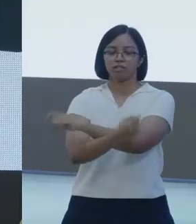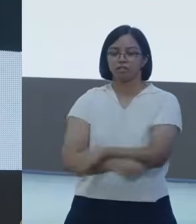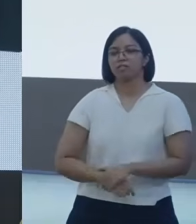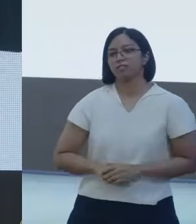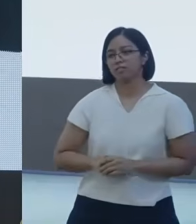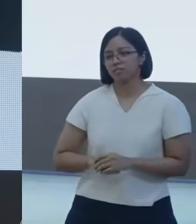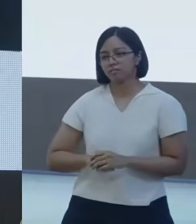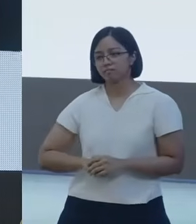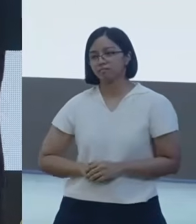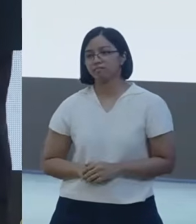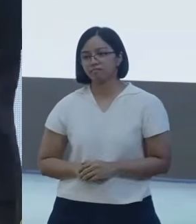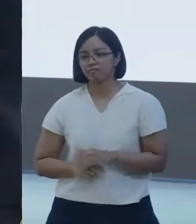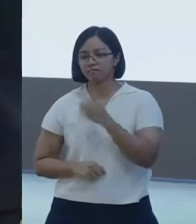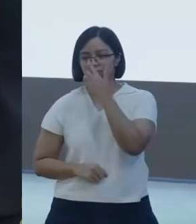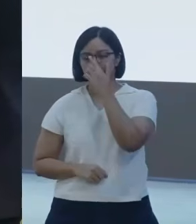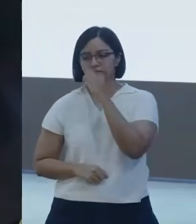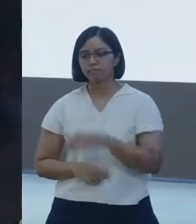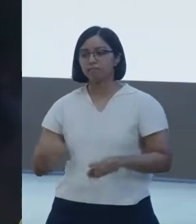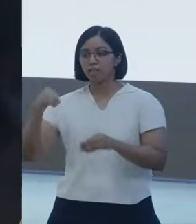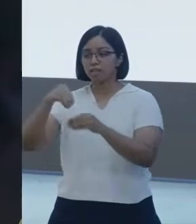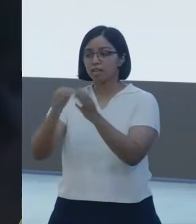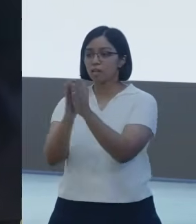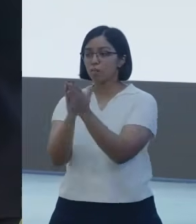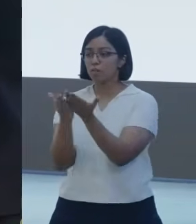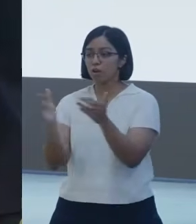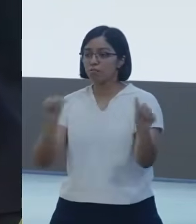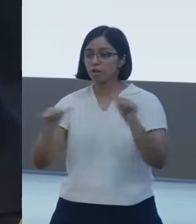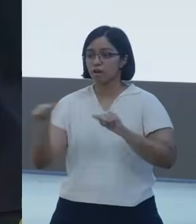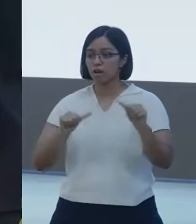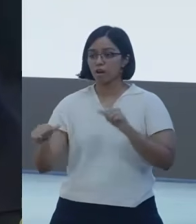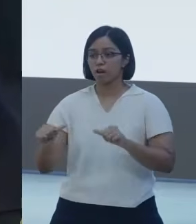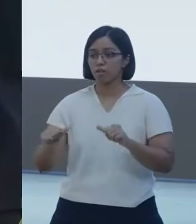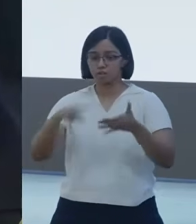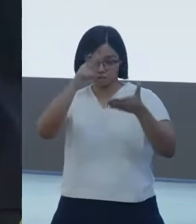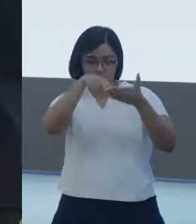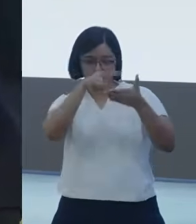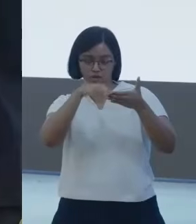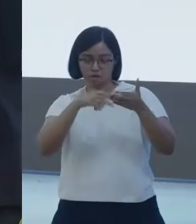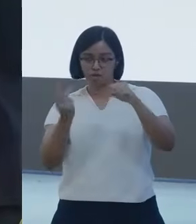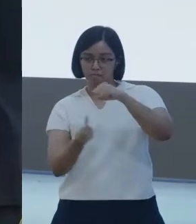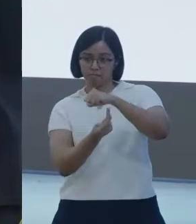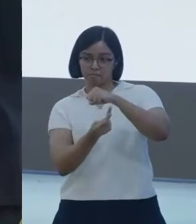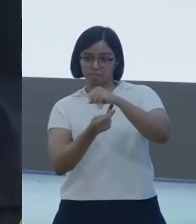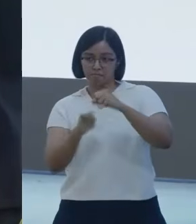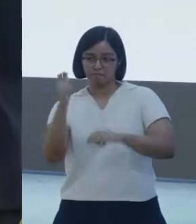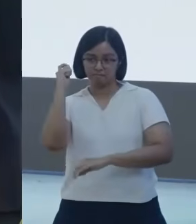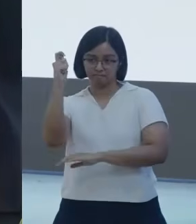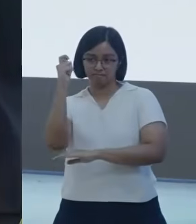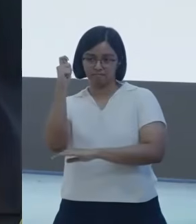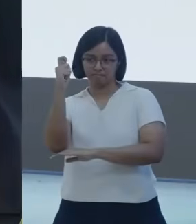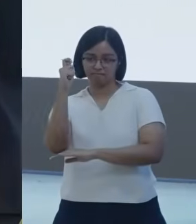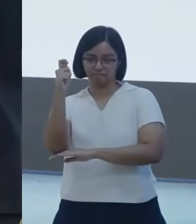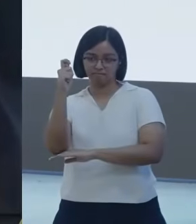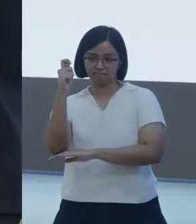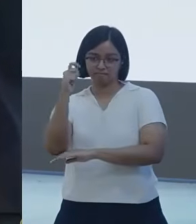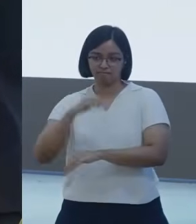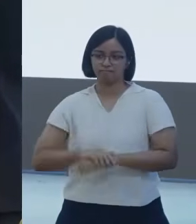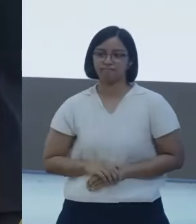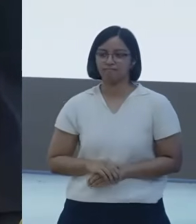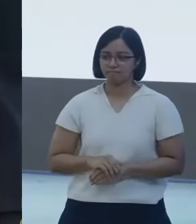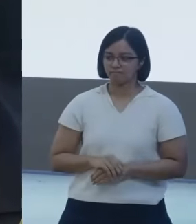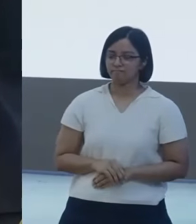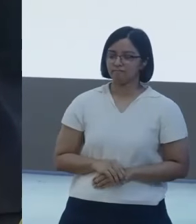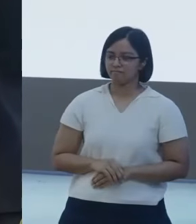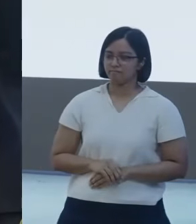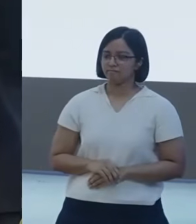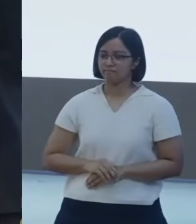26, so verses 16 to 18, ang wika niya, ito daw ang sinabi sa